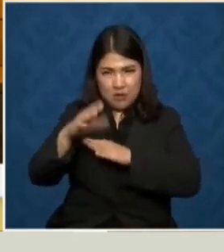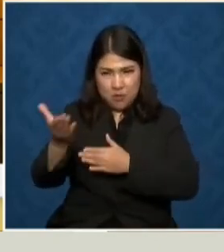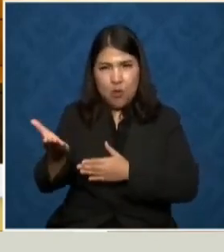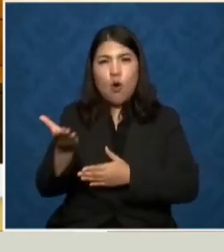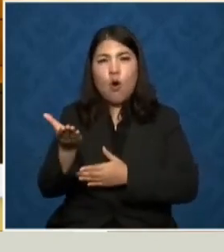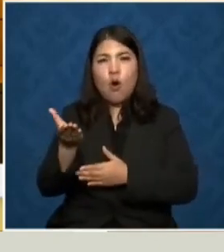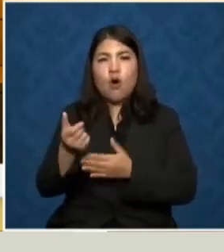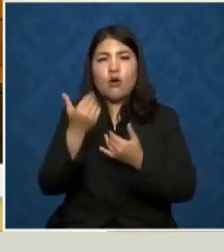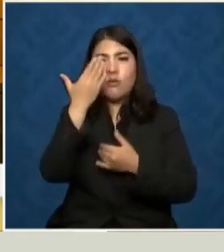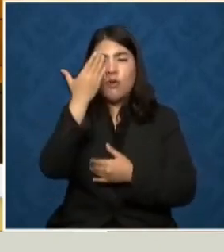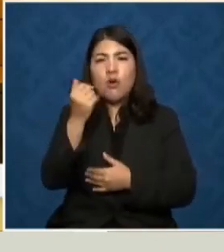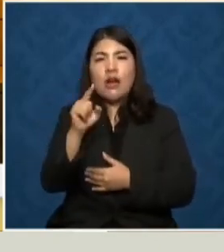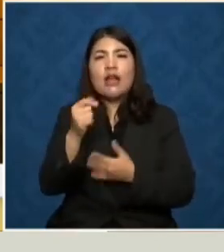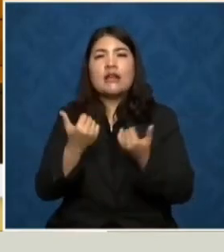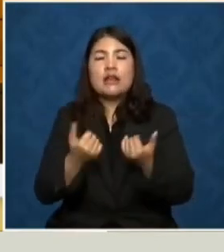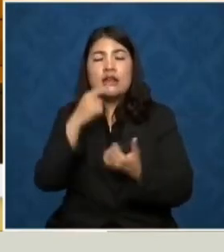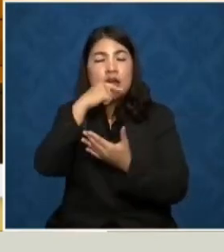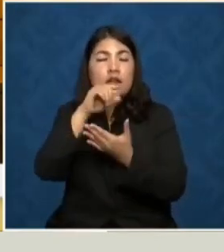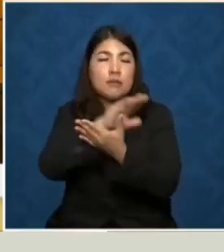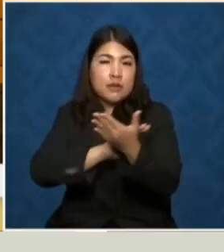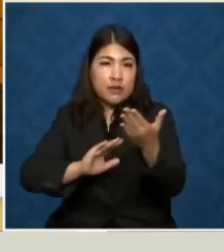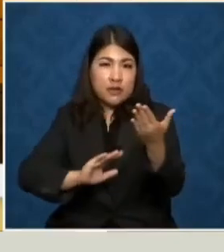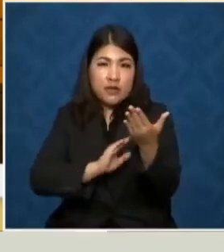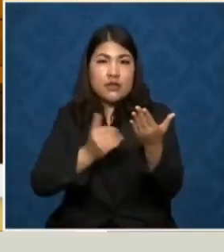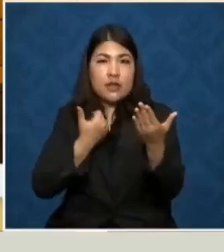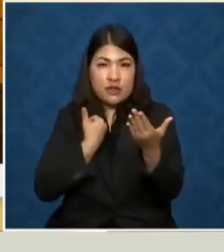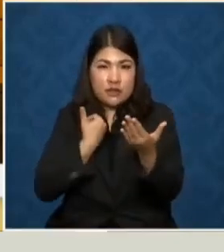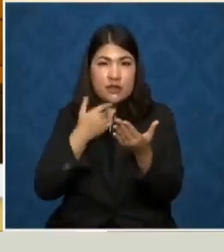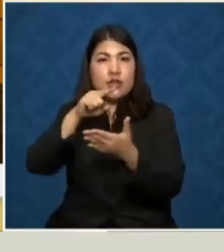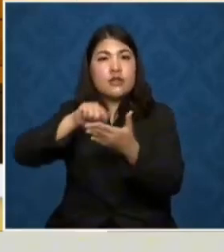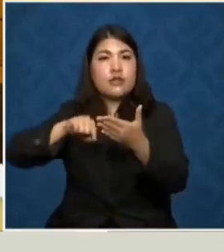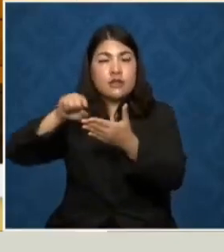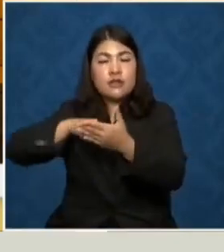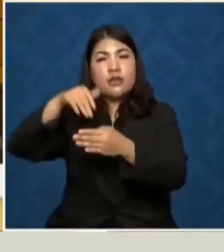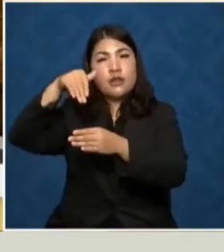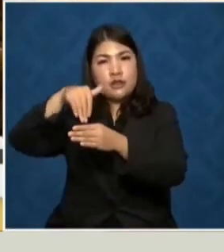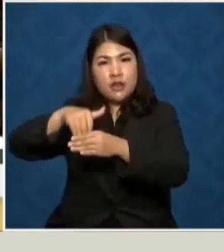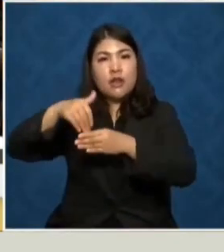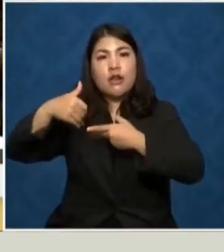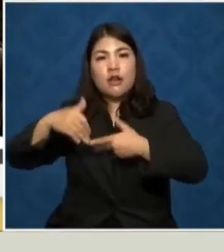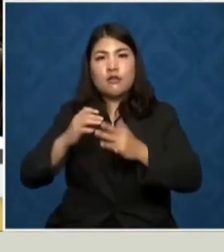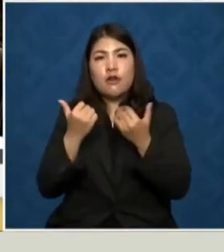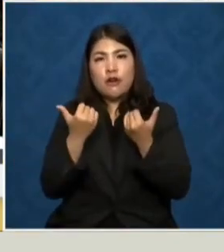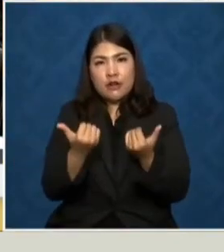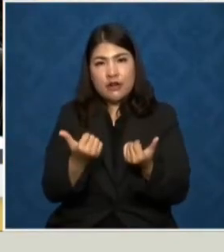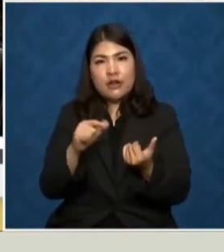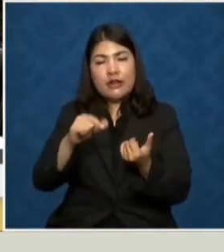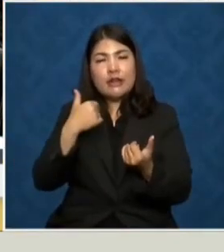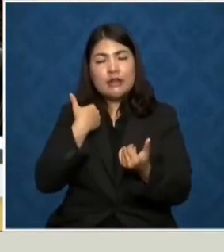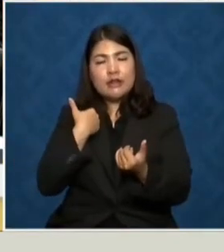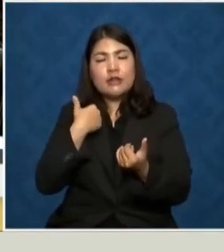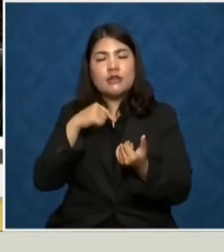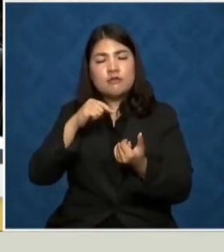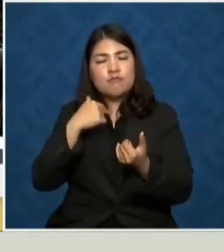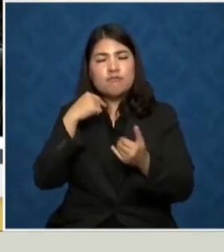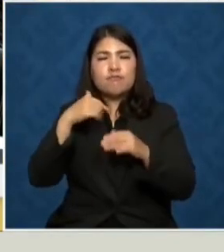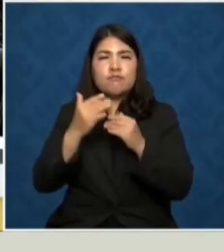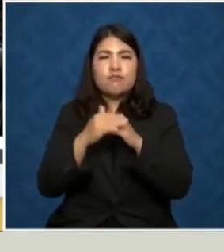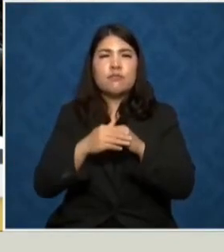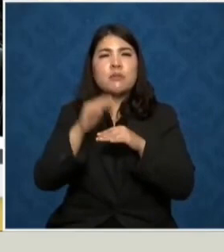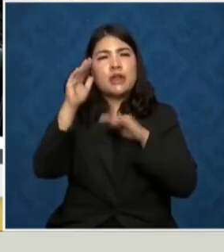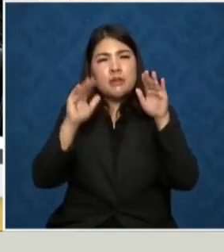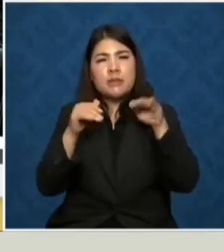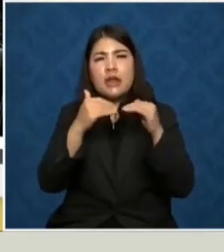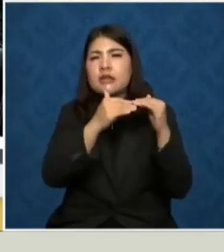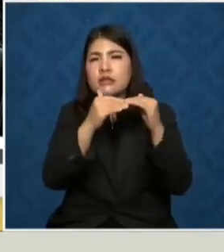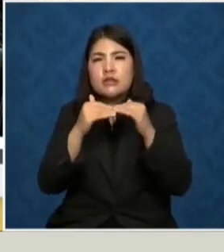างๆเหล่านี้เนี่ยผมเชื่อว่าประเทศไทยเราหลังจากที่มีการเลือกตั้งผ่านมาเนี่ยก็เรามีการก้าวหน้าไปสู่ประชาธิปไตยที่ดีขึ้นนะครับยิน